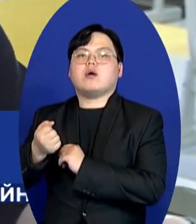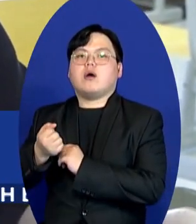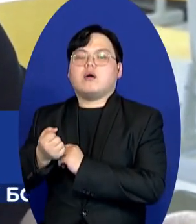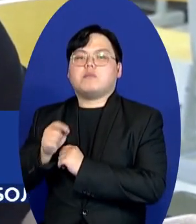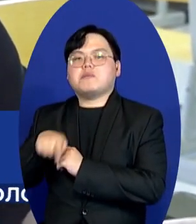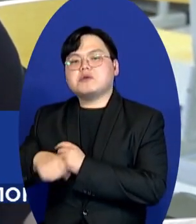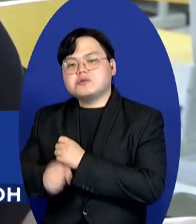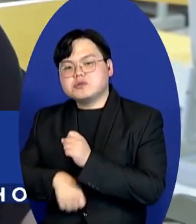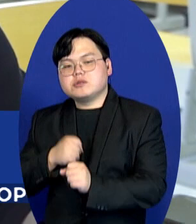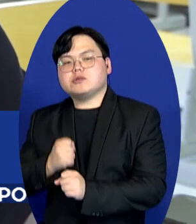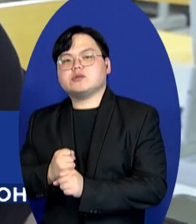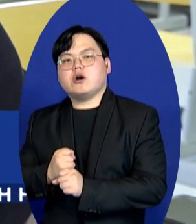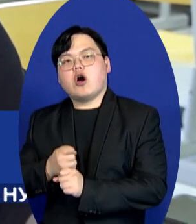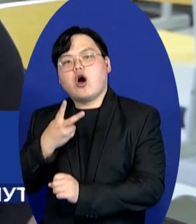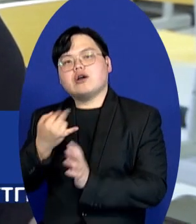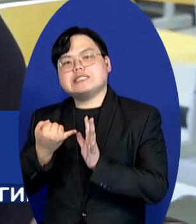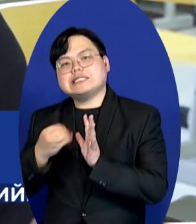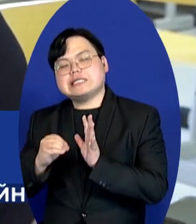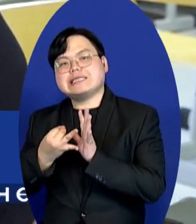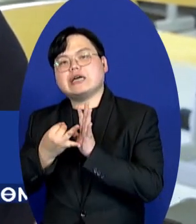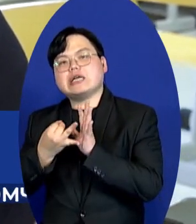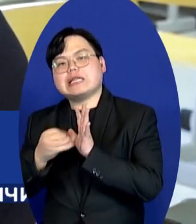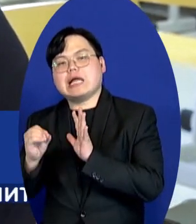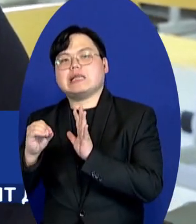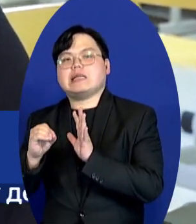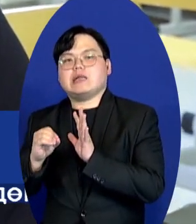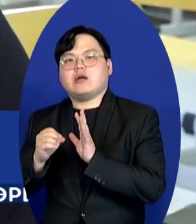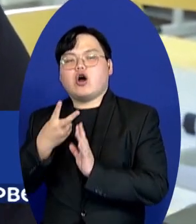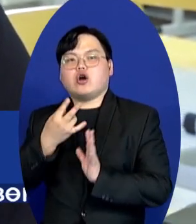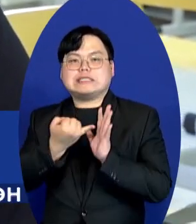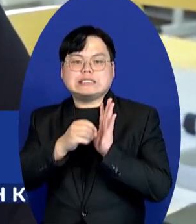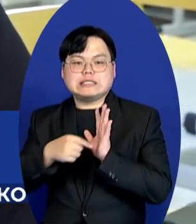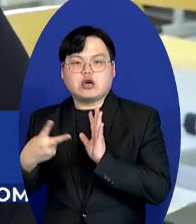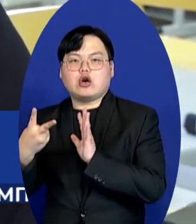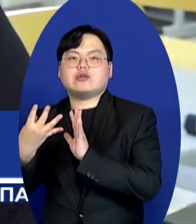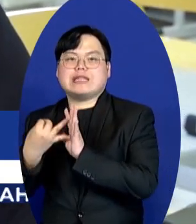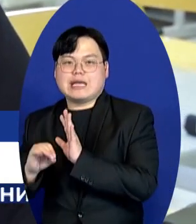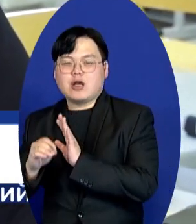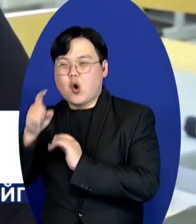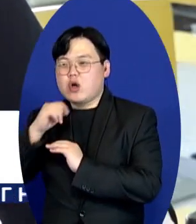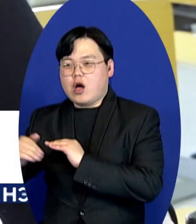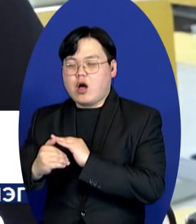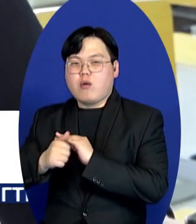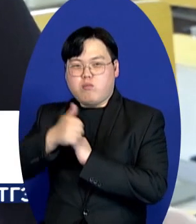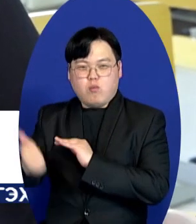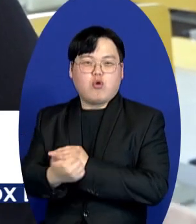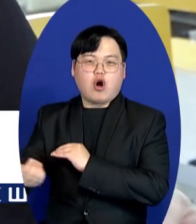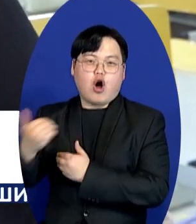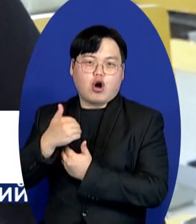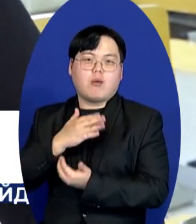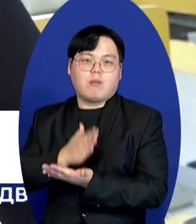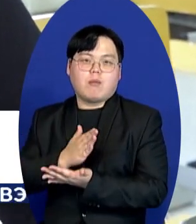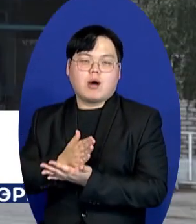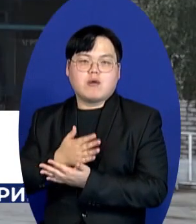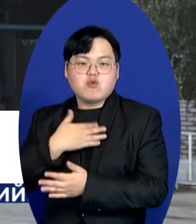нэг 200 ер нь бол байранд 260-аас 70 хүүхд л ордог. Орё гэсэн хүүхдүүд ордог ер нь. Өөрийнхөө сургуулийн оюутнуудыг